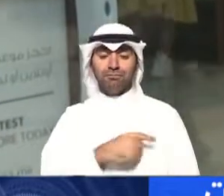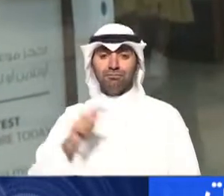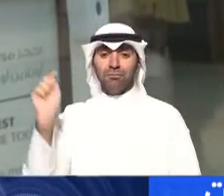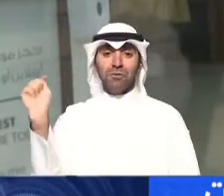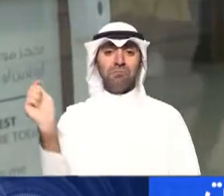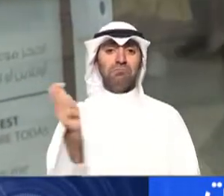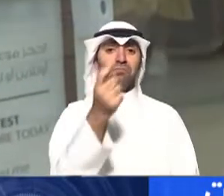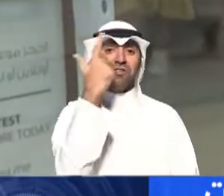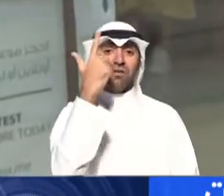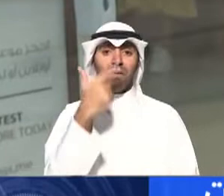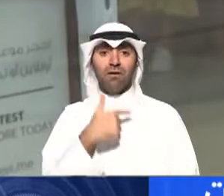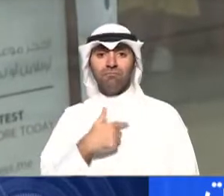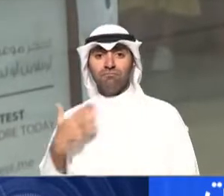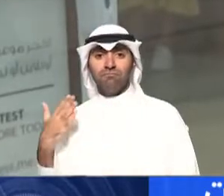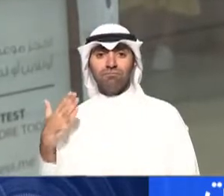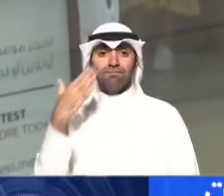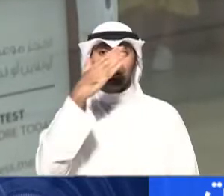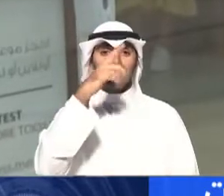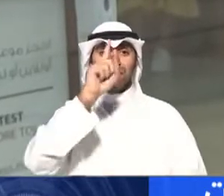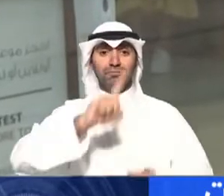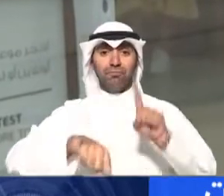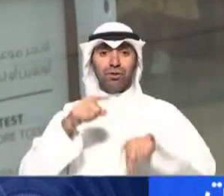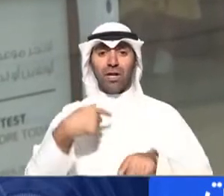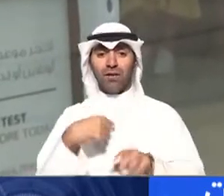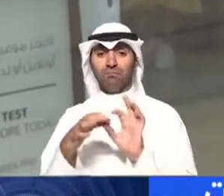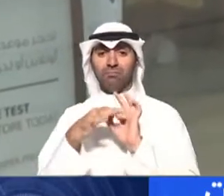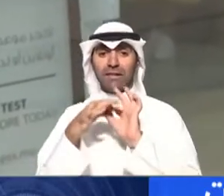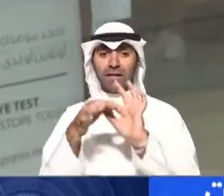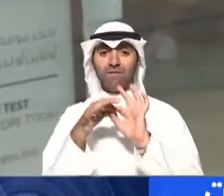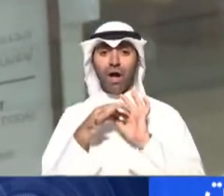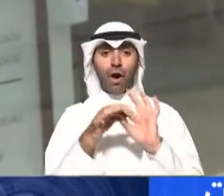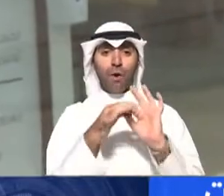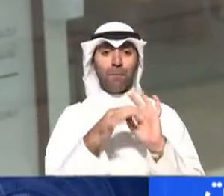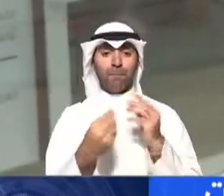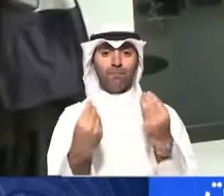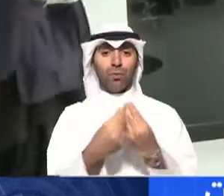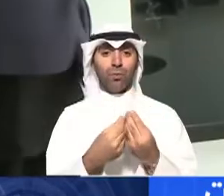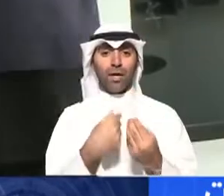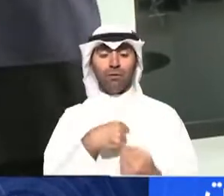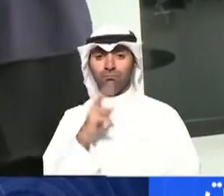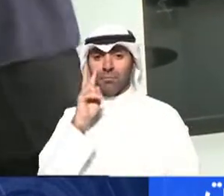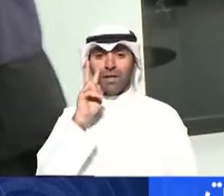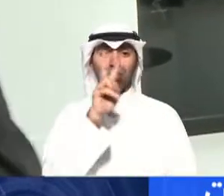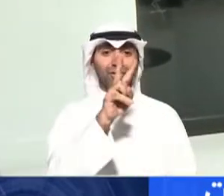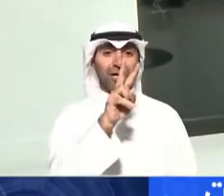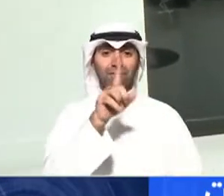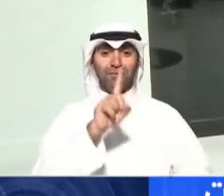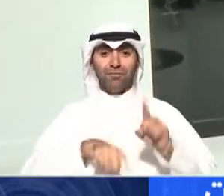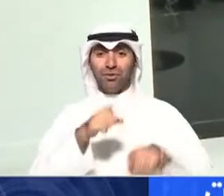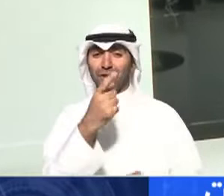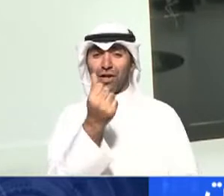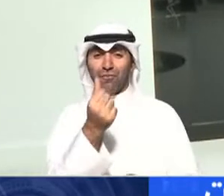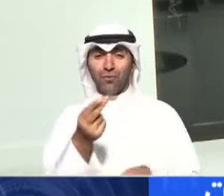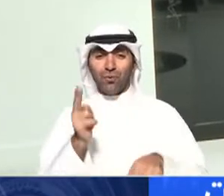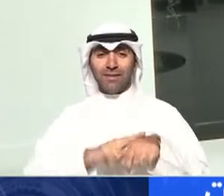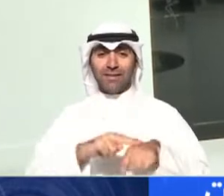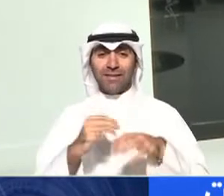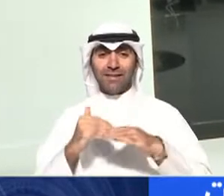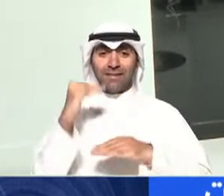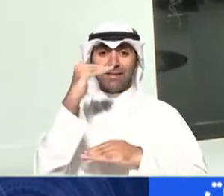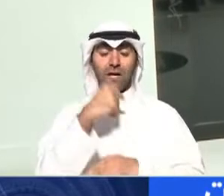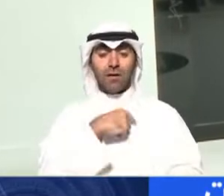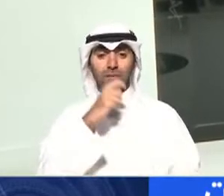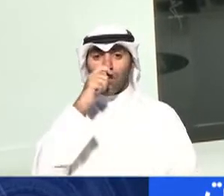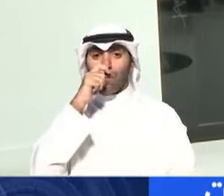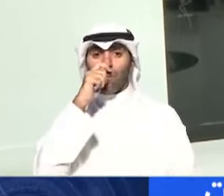الفلاني في مشتكي موجود هناك. عندنا في محافظات الكويت الست، في كل محافظة في مراكز منتشرة لوزارة